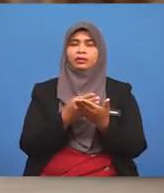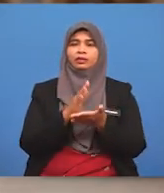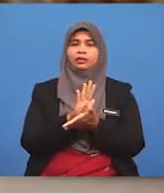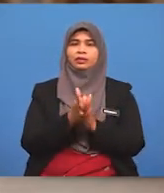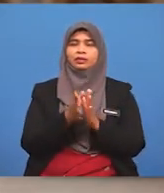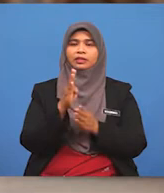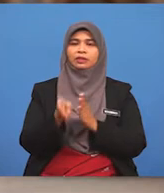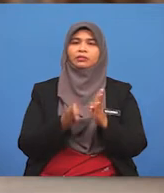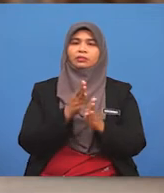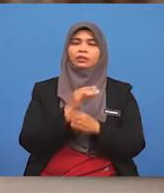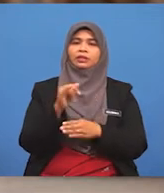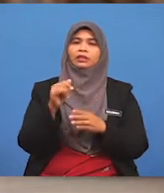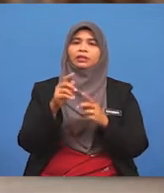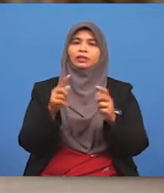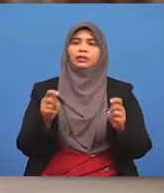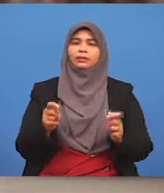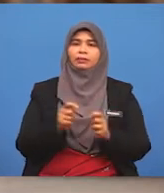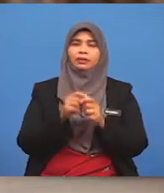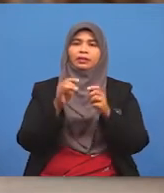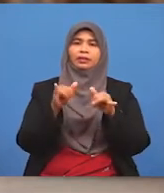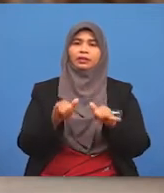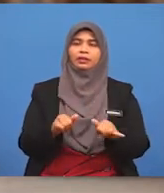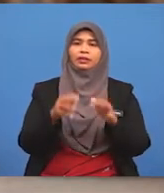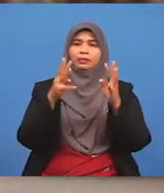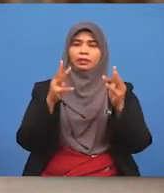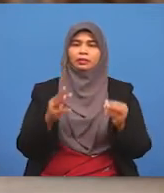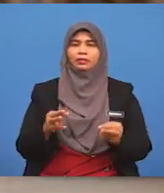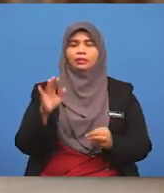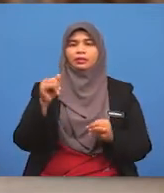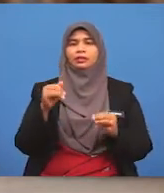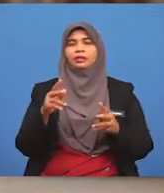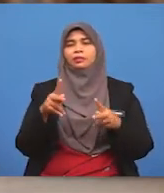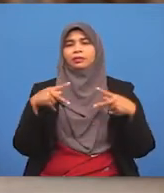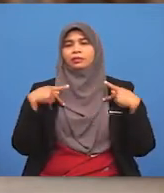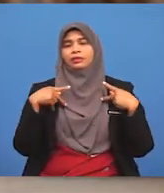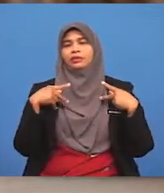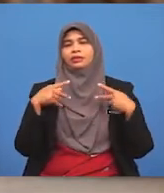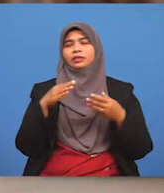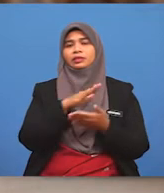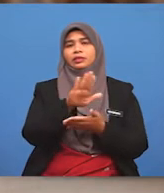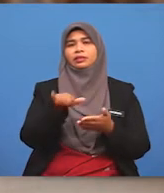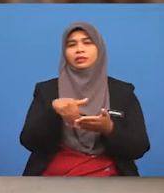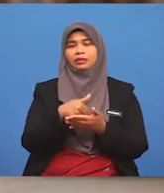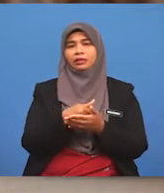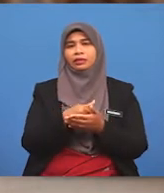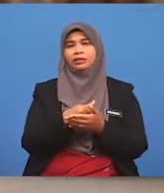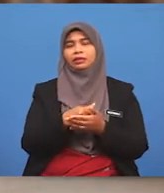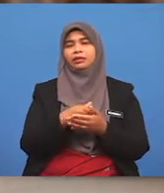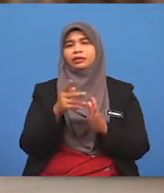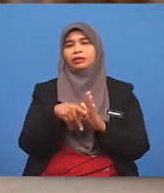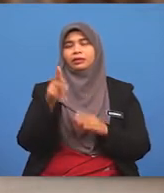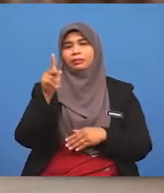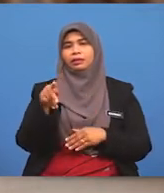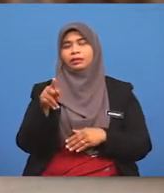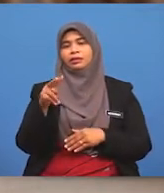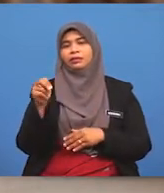adalah untuk tempat tinggal manusia yang mempunyai dan memenuhi segala aneka